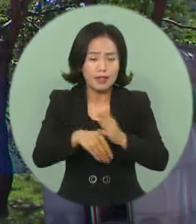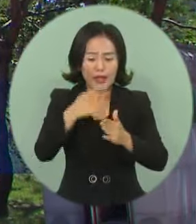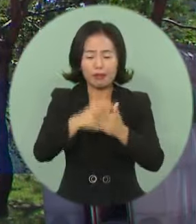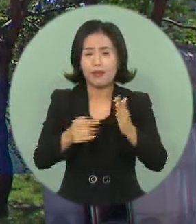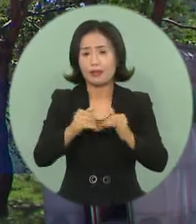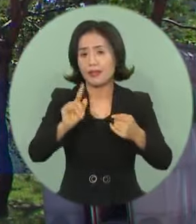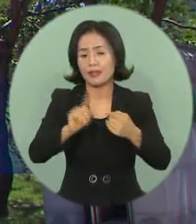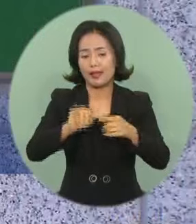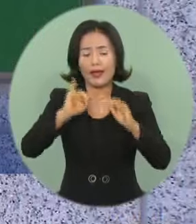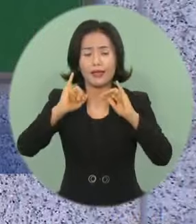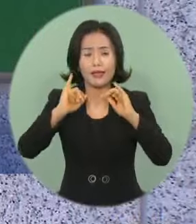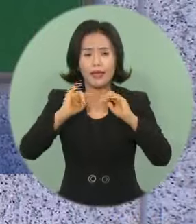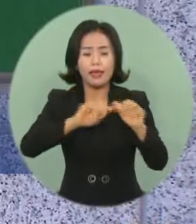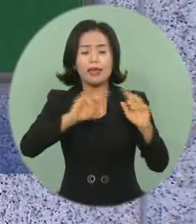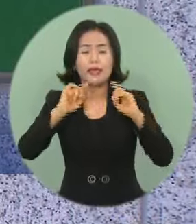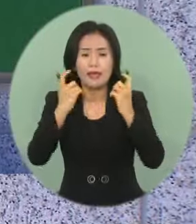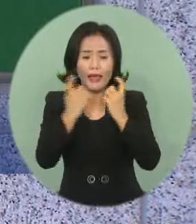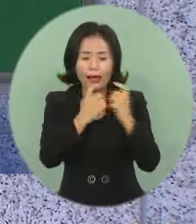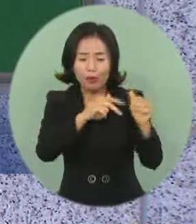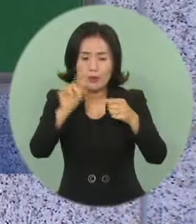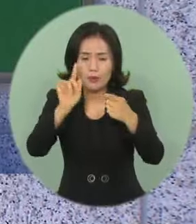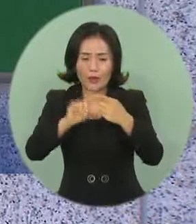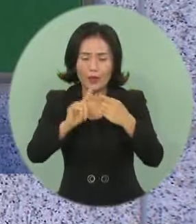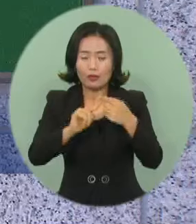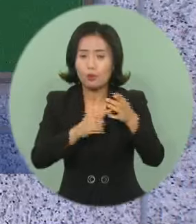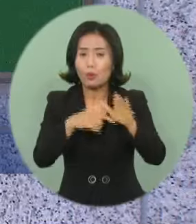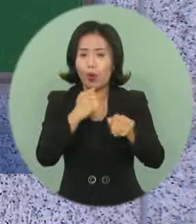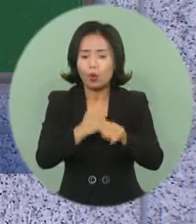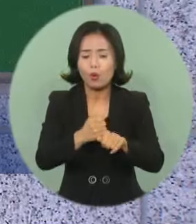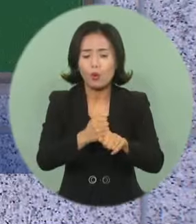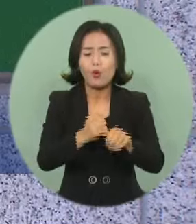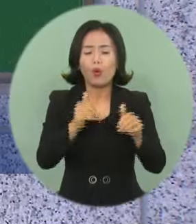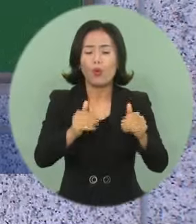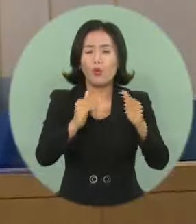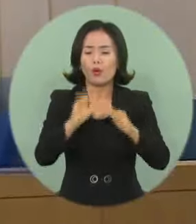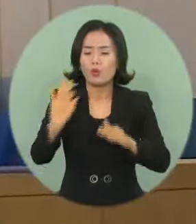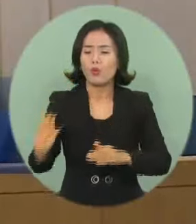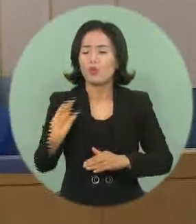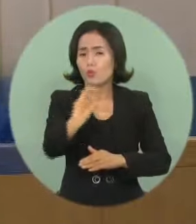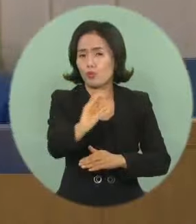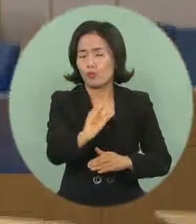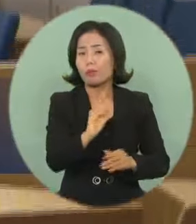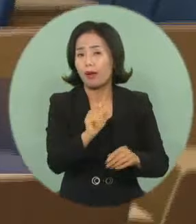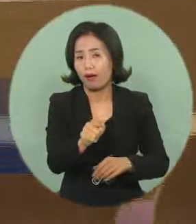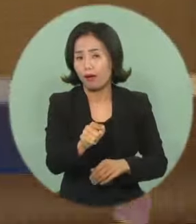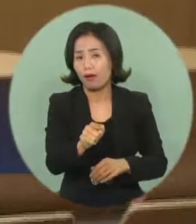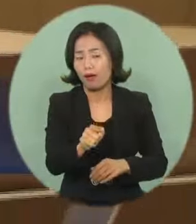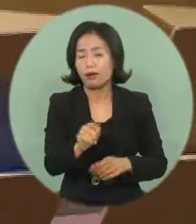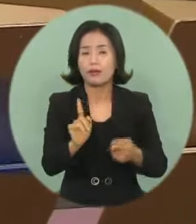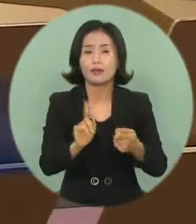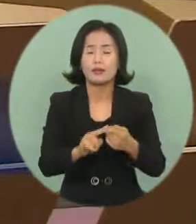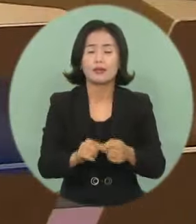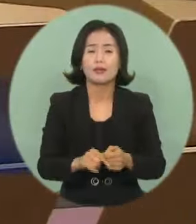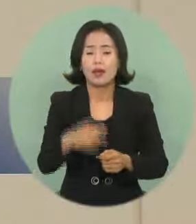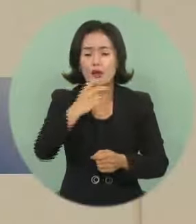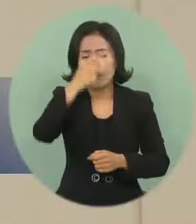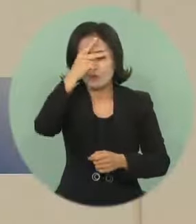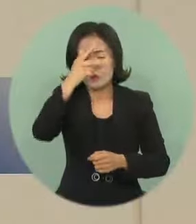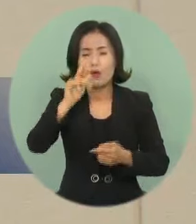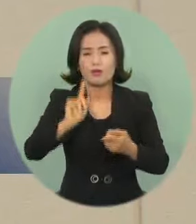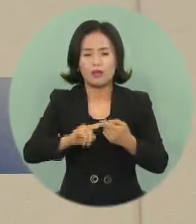대한 인적사항 공개 청구를 하고 그다음에 이제 공탁을 지금 준비하는 것으로 보여집니다. 피해자 쪽에서는 더 이게 검찰